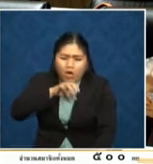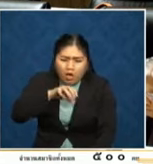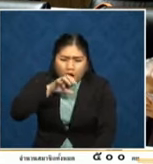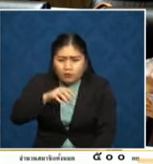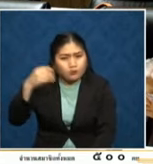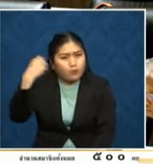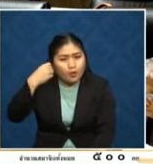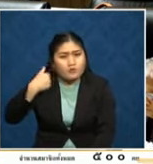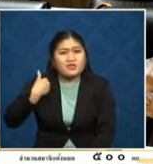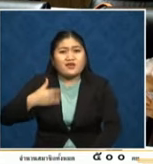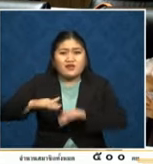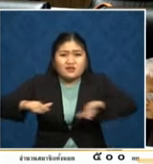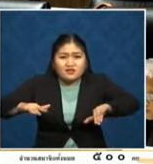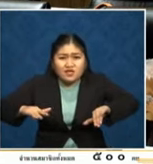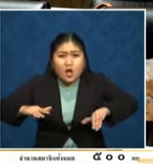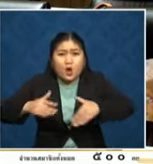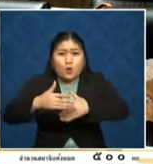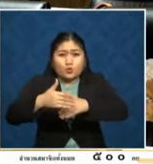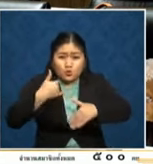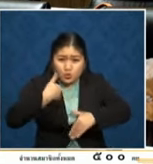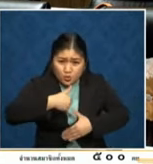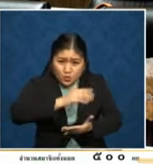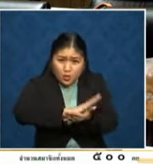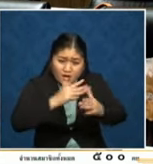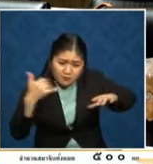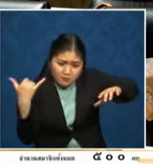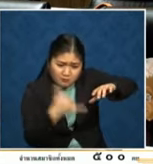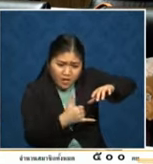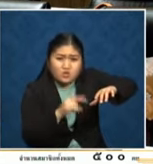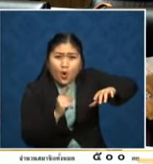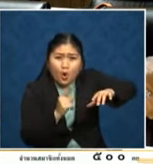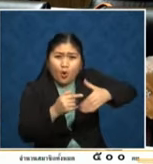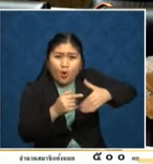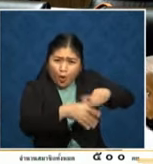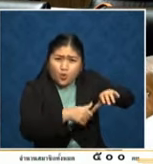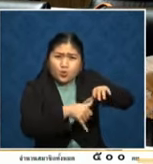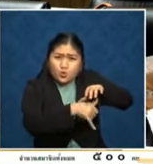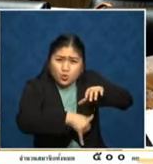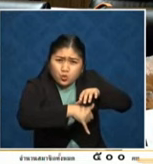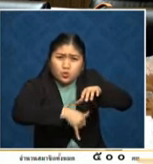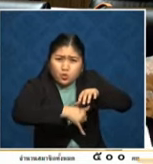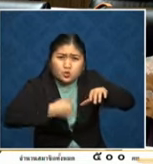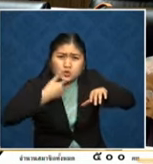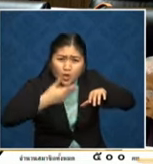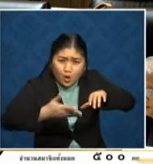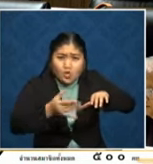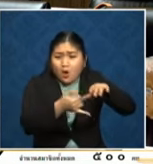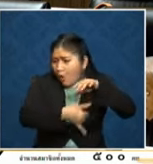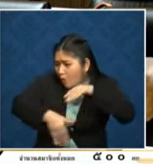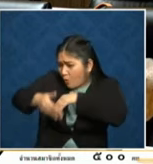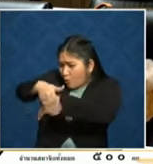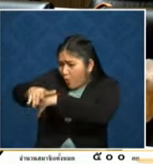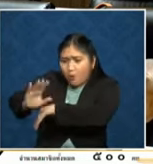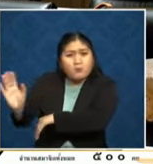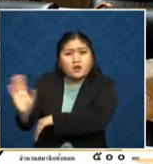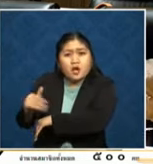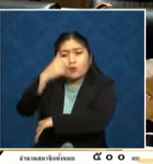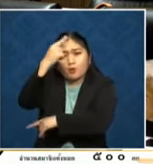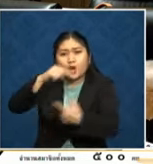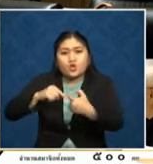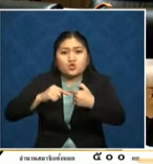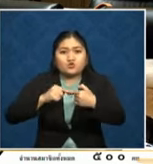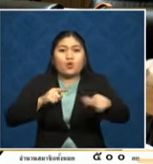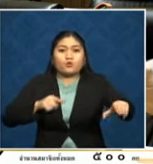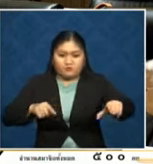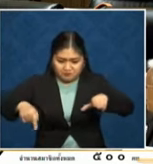ที่ต้องไปโรงเรียนก็ต้องอยู่แต่ในห้องไม่สามารถออกมาวิ่งเล่นทำกิจกรรมได้ตามปกติสาเหตุหนึ่งนะครับเกิดจากการเผาทุ่งเกษตร